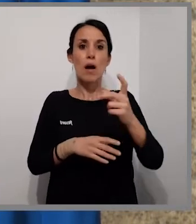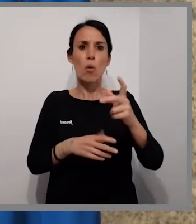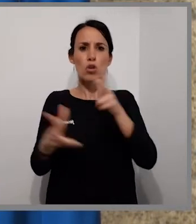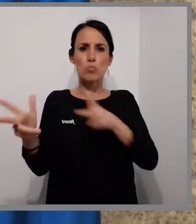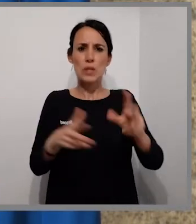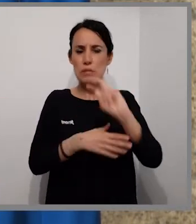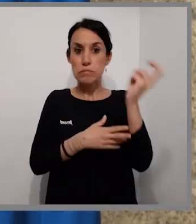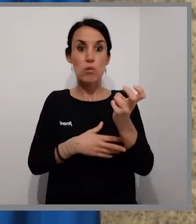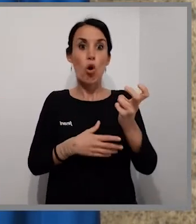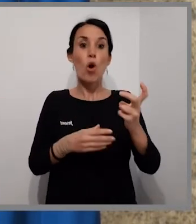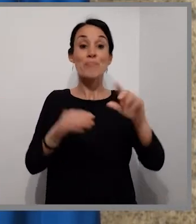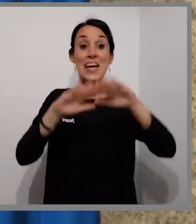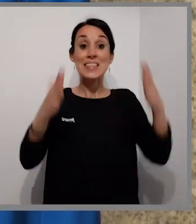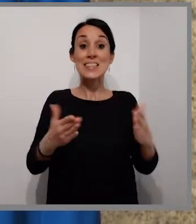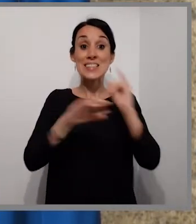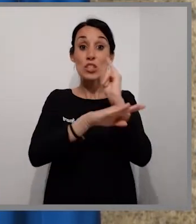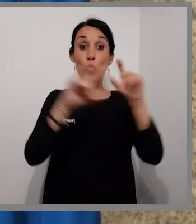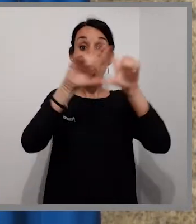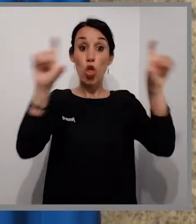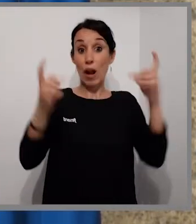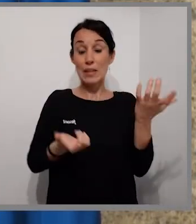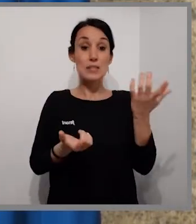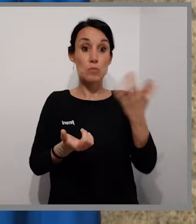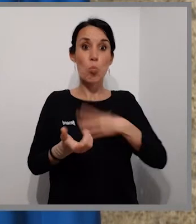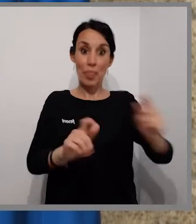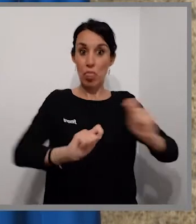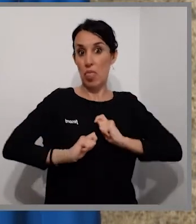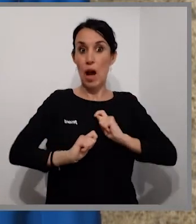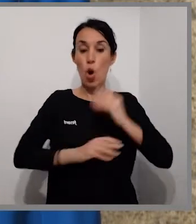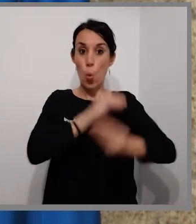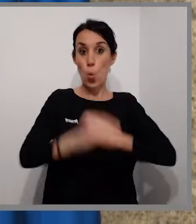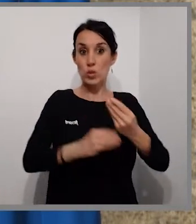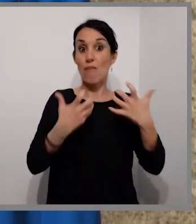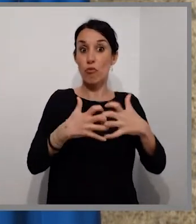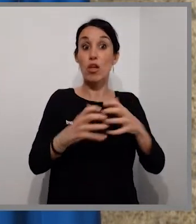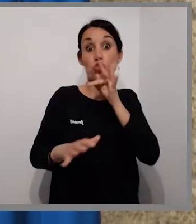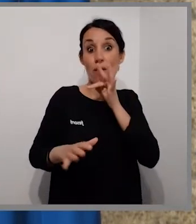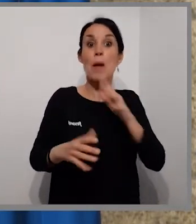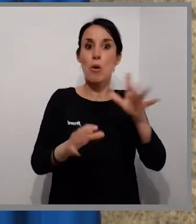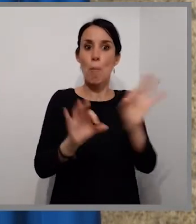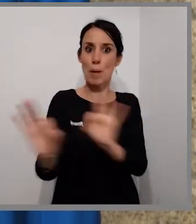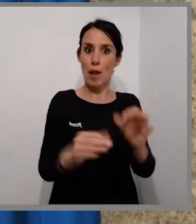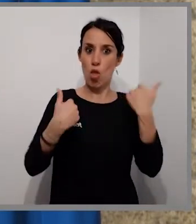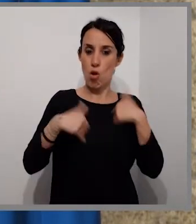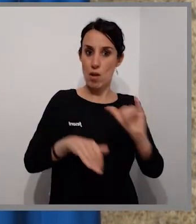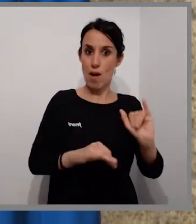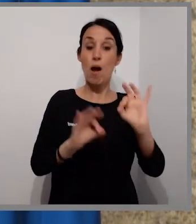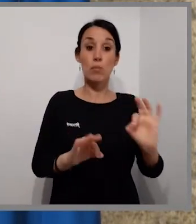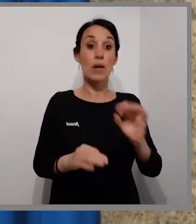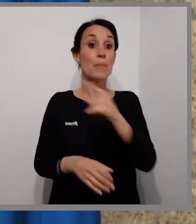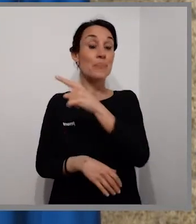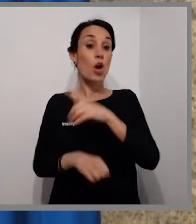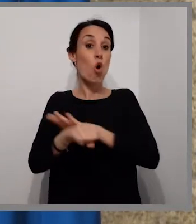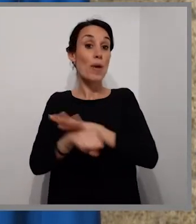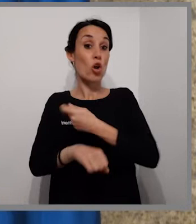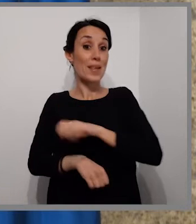altres que també ens han cedit altres institucions que en aquests moments encara no s'han posat en funcionament. Però el conjunt d'este pla que el president